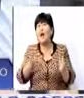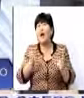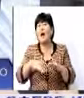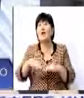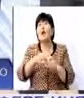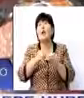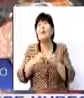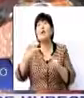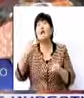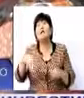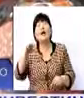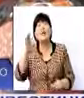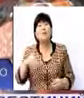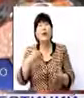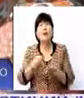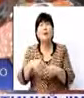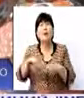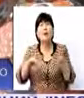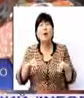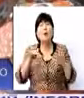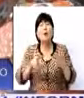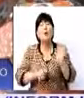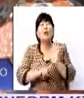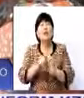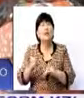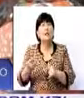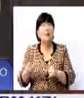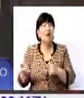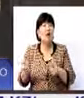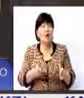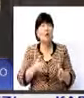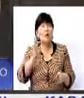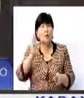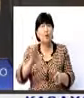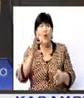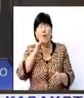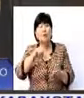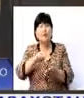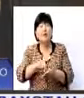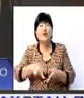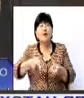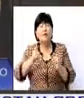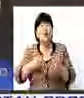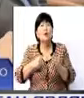только 15-20% бизнес-проектов, то дело, начатое по готовой франшизе, может стать успешным с вероятностью до